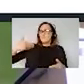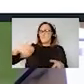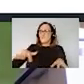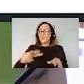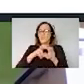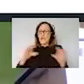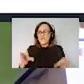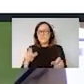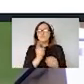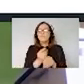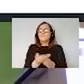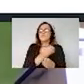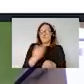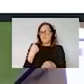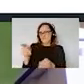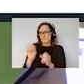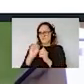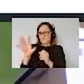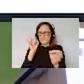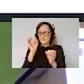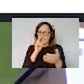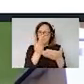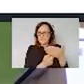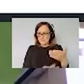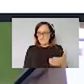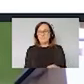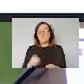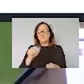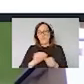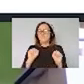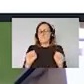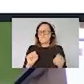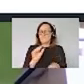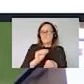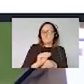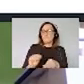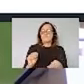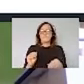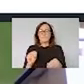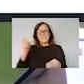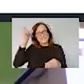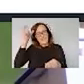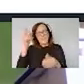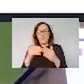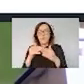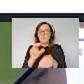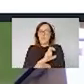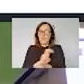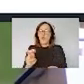czasu, bo to nie o to chodzi tak naprawdę. Faktycznie jestem edukatorką, trenerką, pracuję w Centralnym Domu Technologii, między